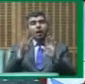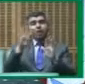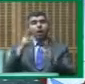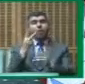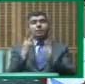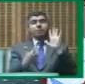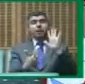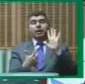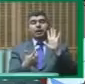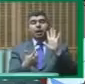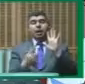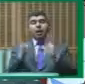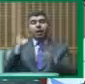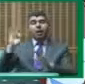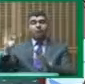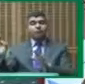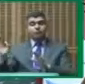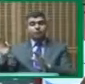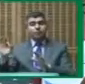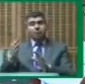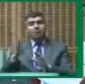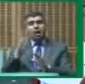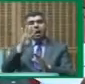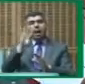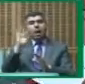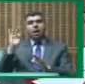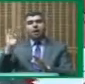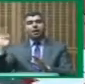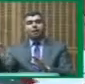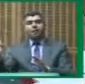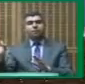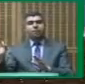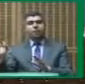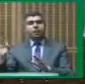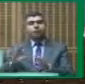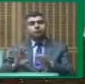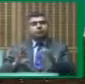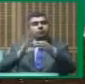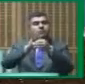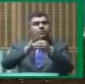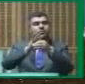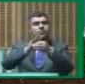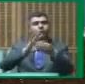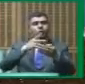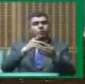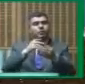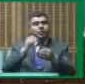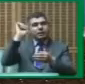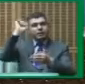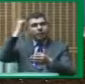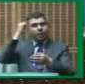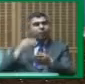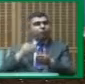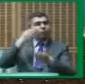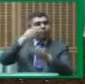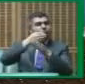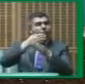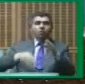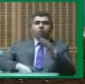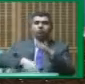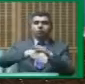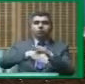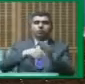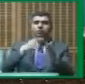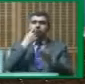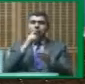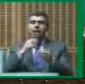400,000 يلا 40% منهم اللي تم إدماجهم بصفة نهائية في العمل. تيدربوا كيمشيو بحالاتهم. لذلك بعد ما